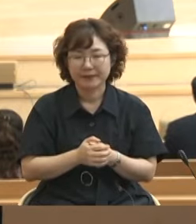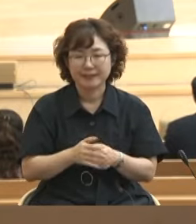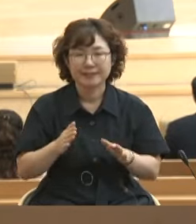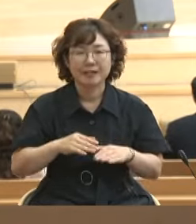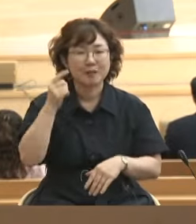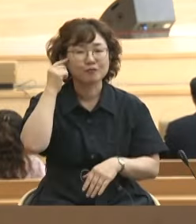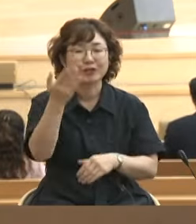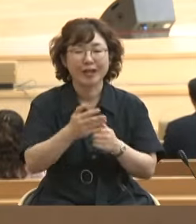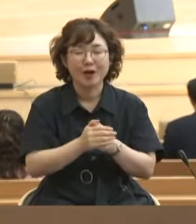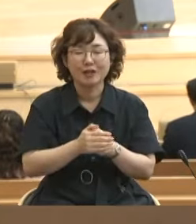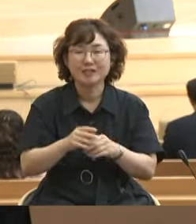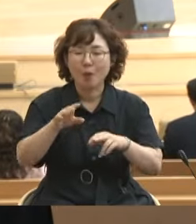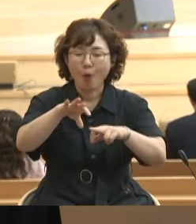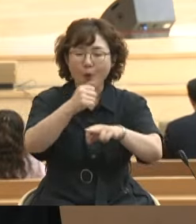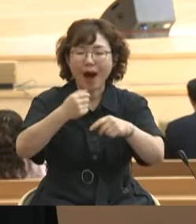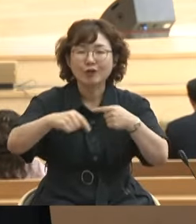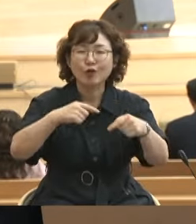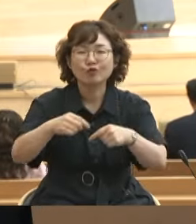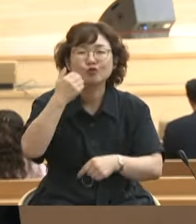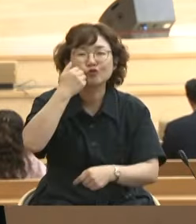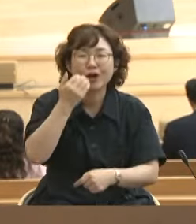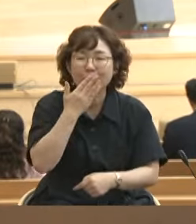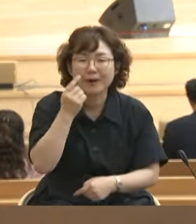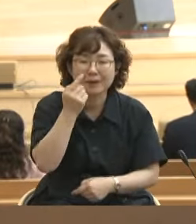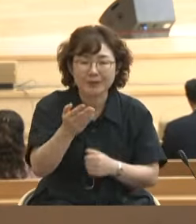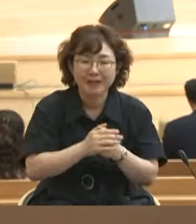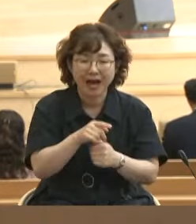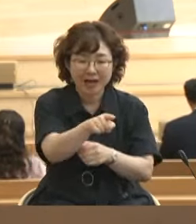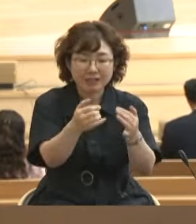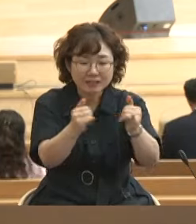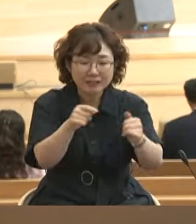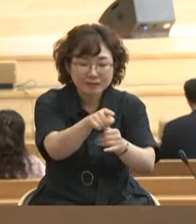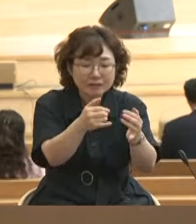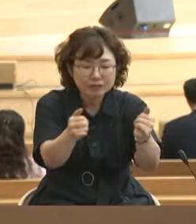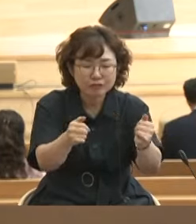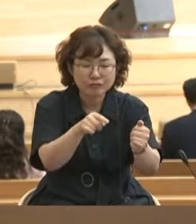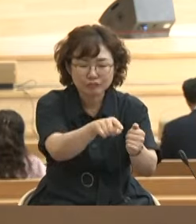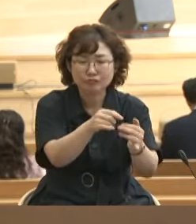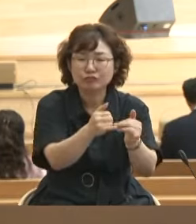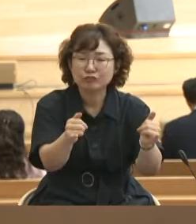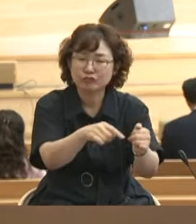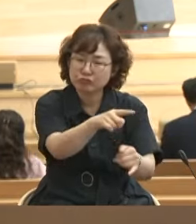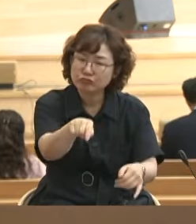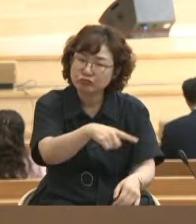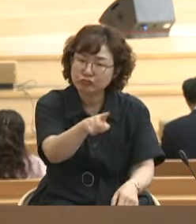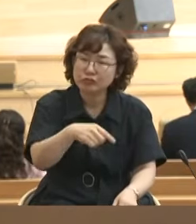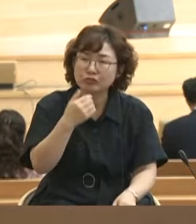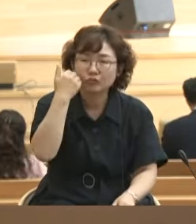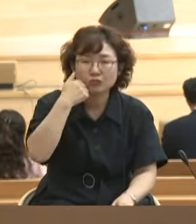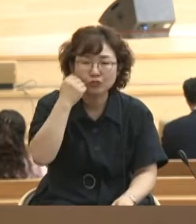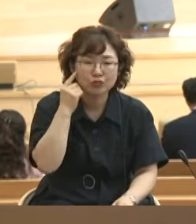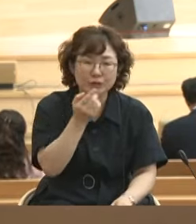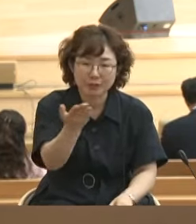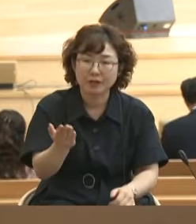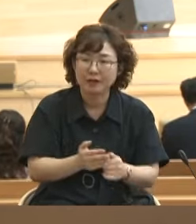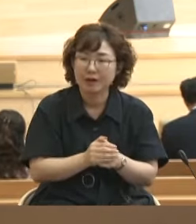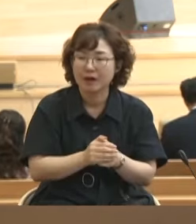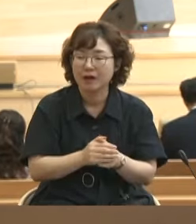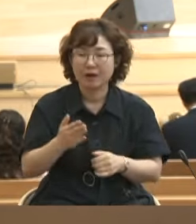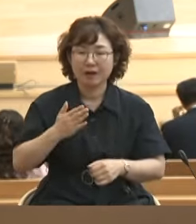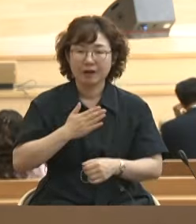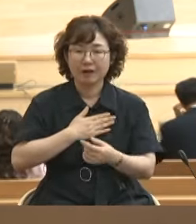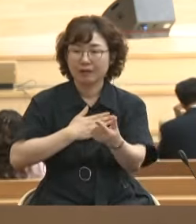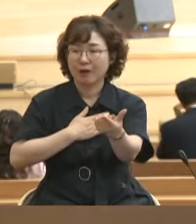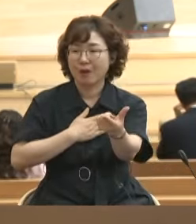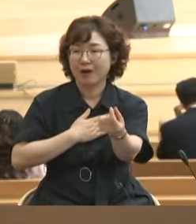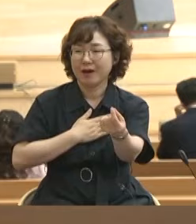질문합니다. 누가 왕노릇 한다고요? 그들이. 그들이 누구예요? 그들이 누구예요? 저와